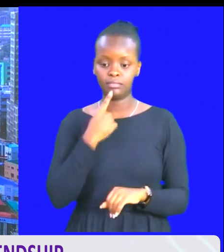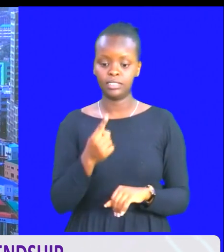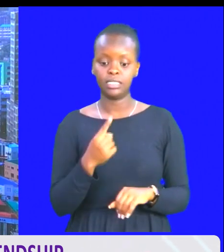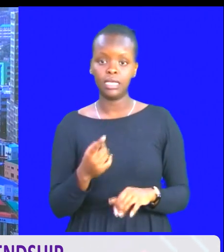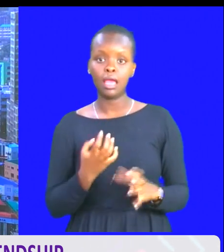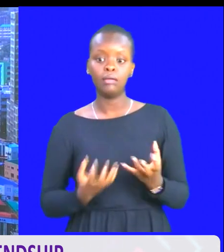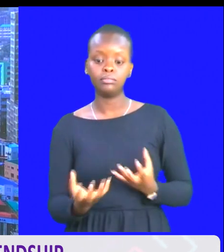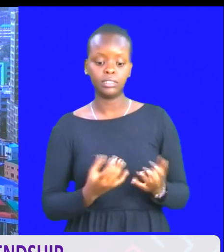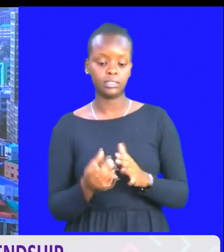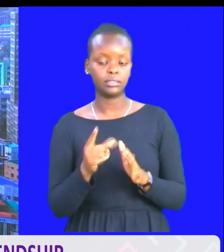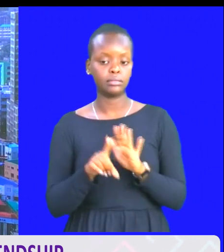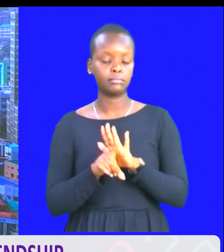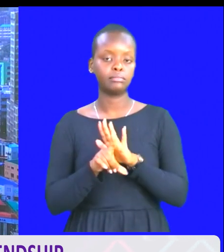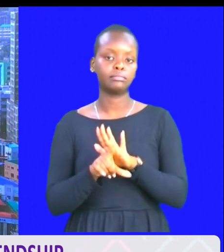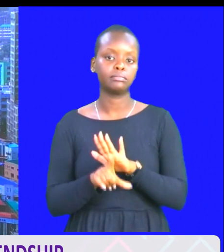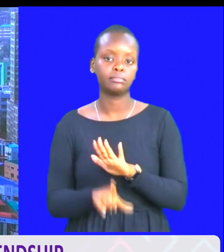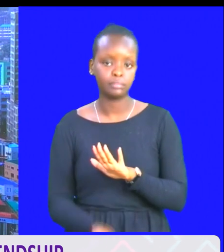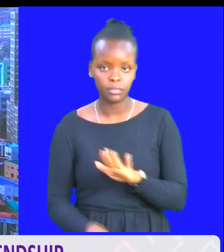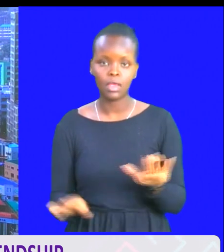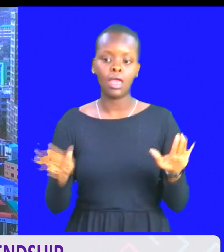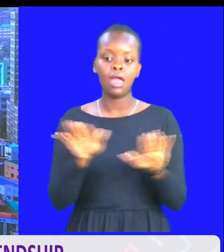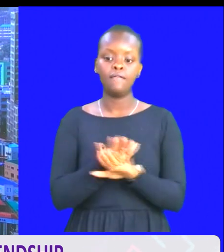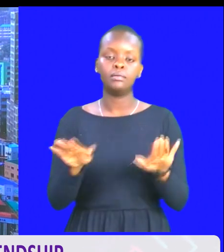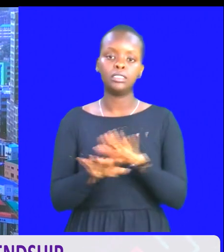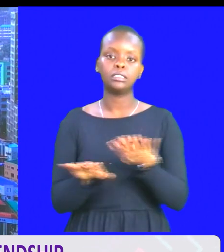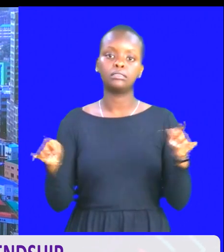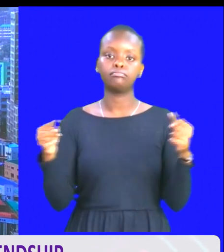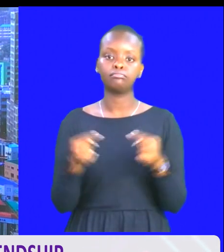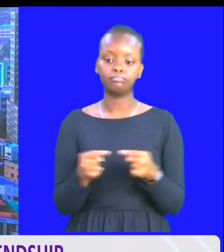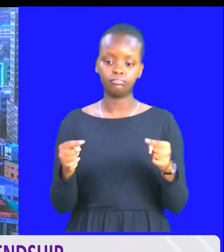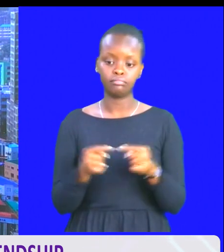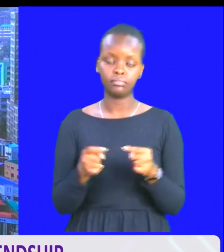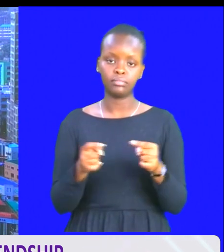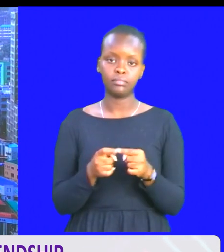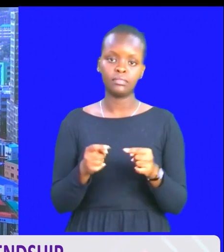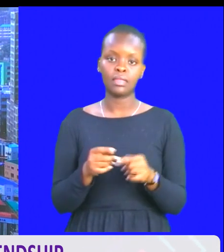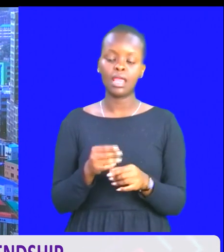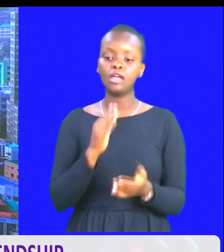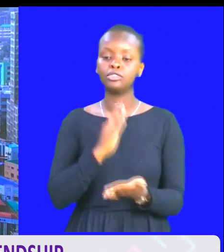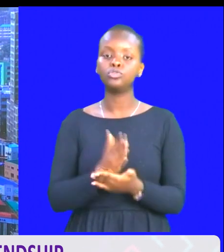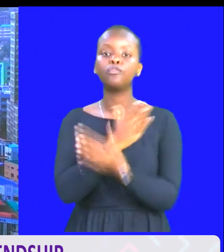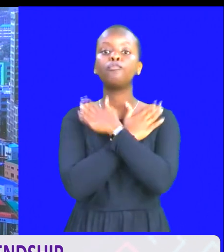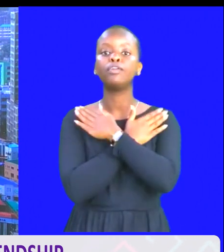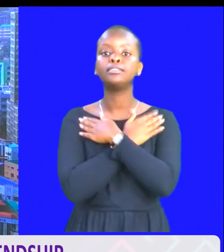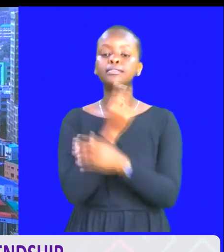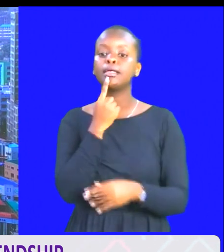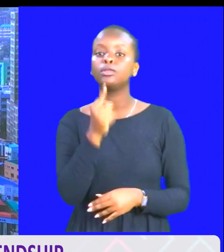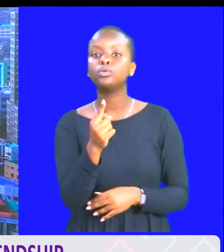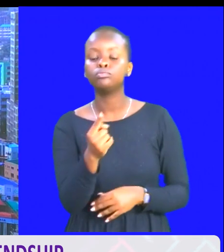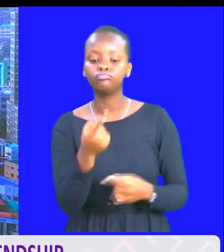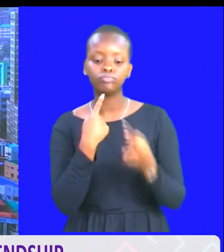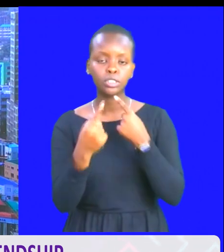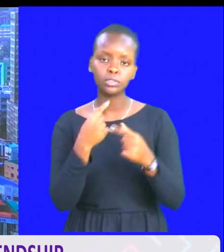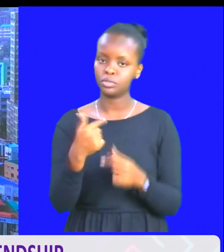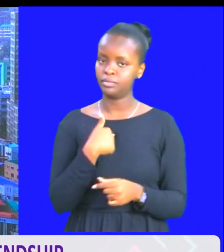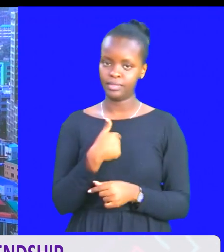Ni kila kitu na kila kitu naumia. A real friend will come through and come and say, hey, Joe, Rada, what, talk to me, man, talk to me.